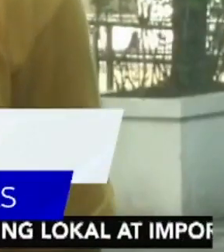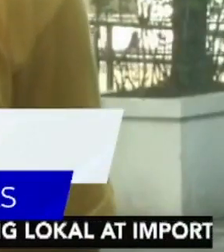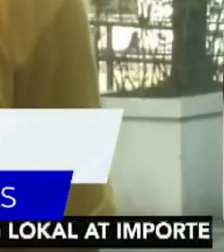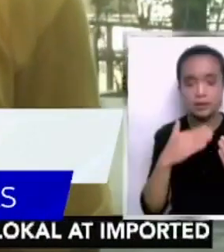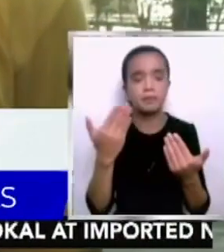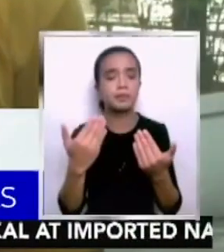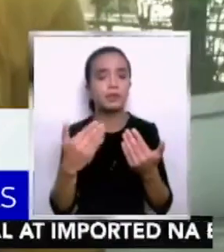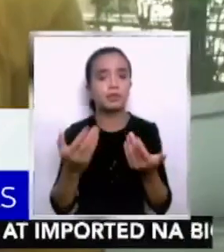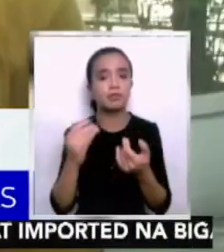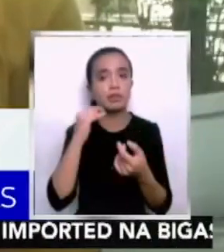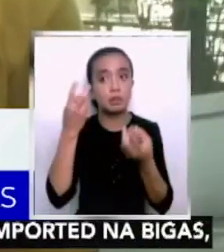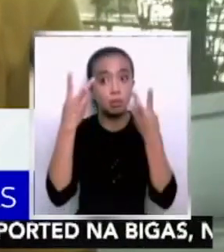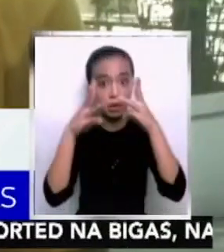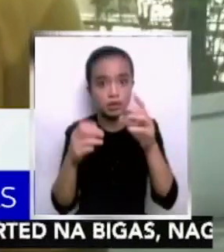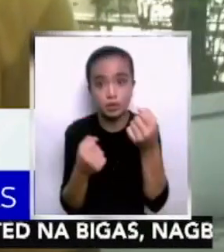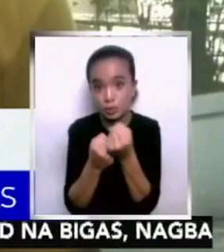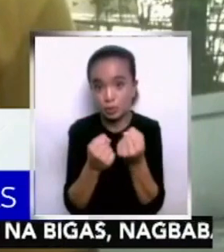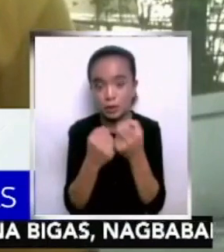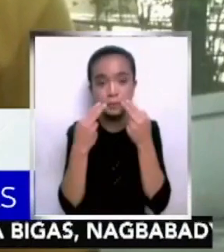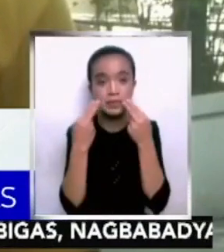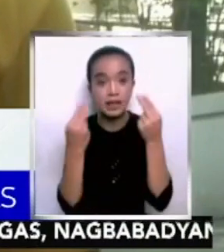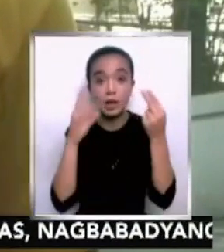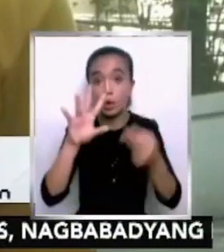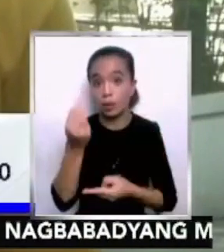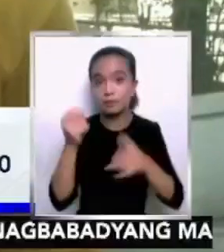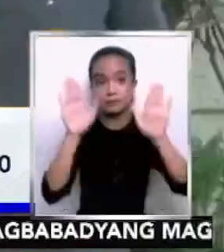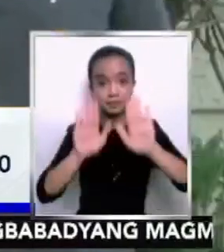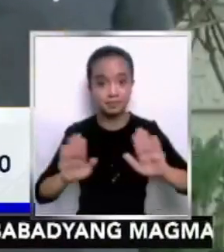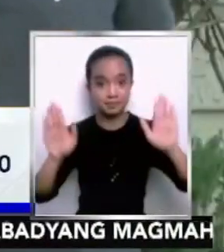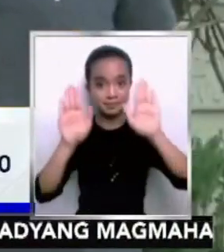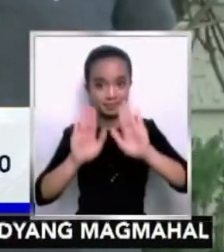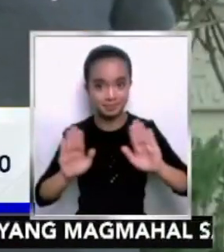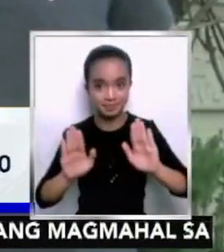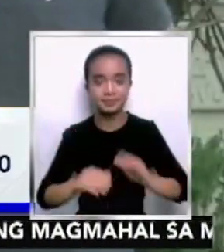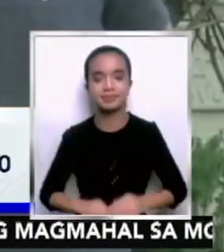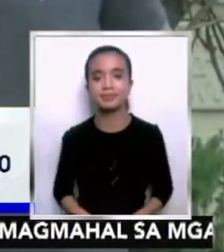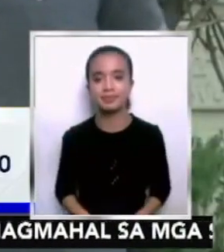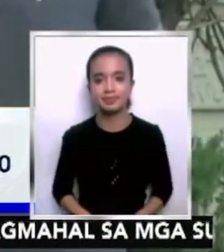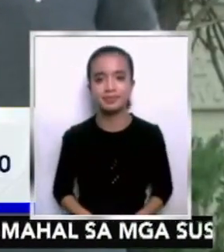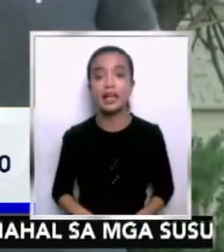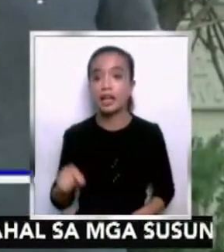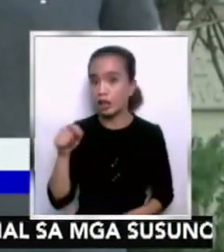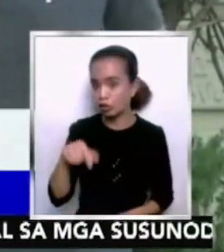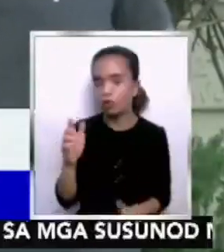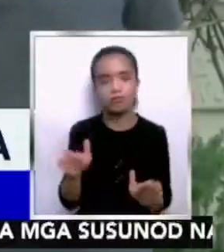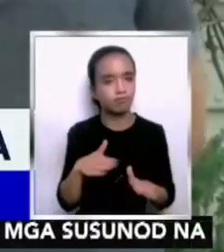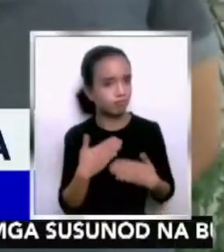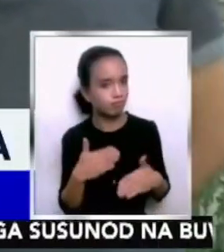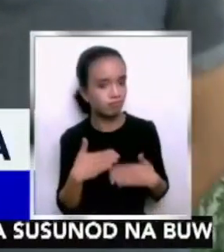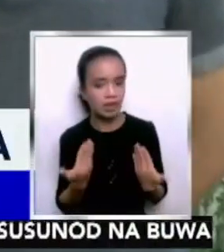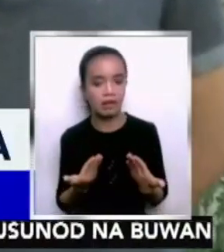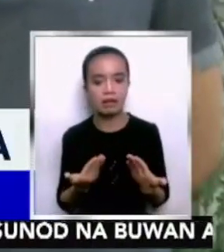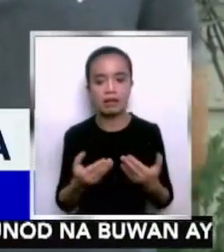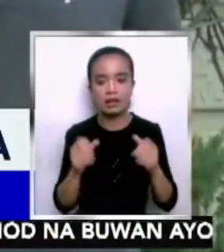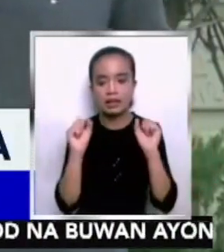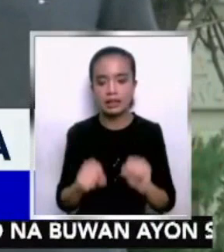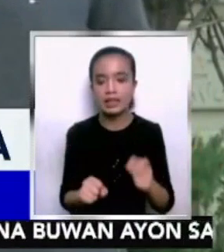Heroes sa darating na linggo. Maraming salamat po. Ito, masaya to dahil nakita natin yung mga